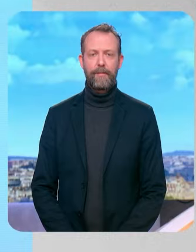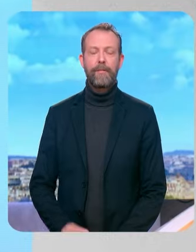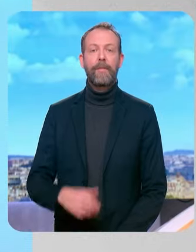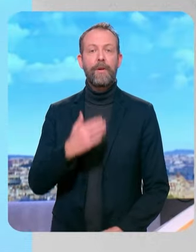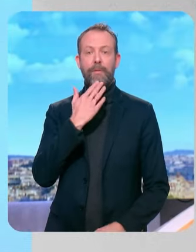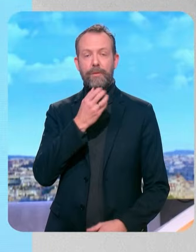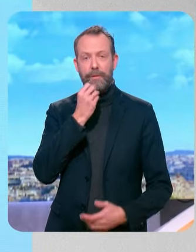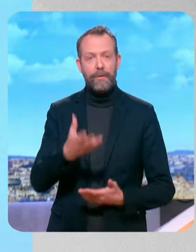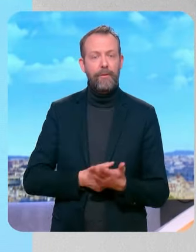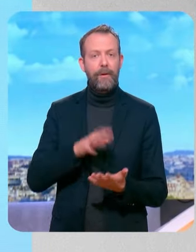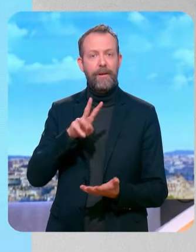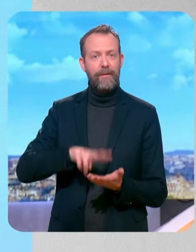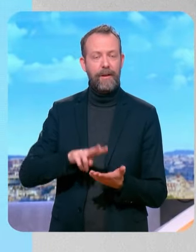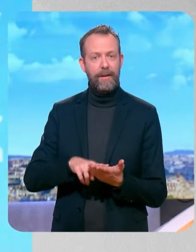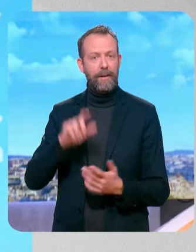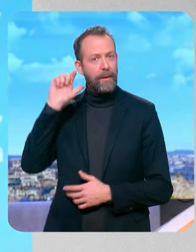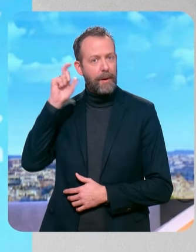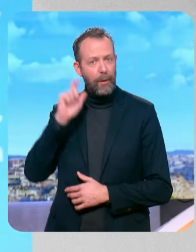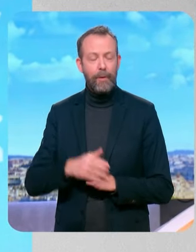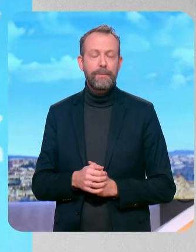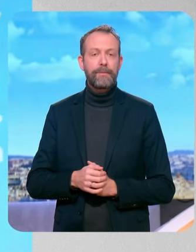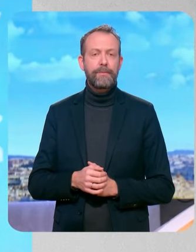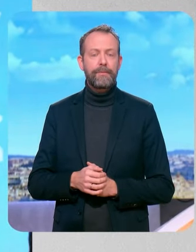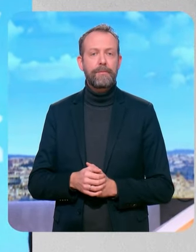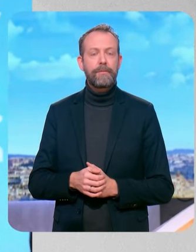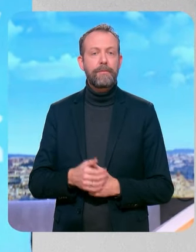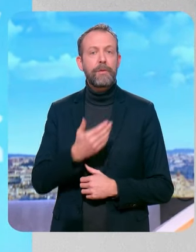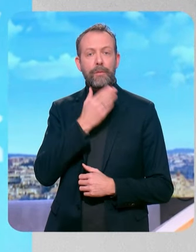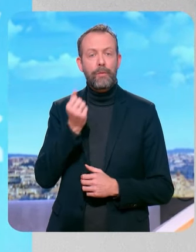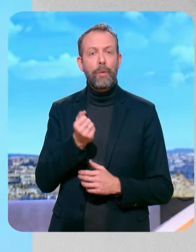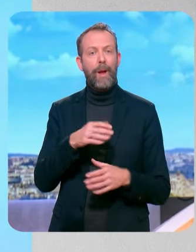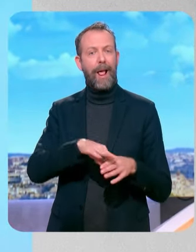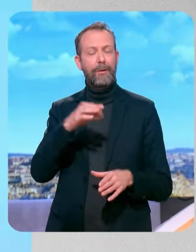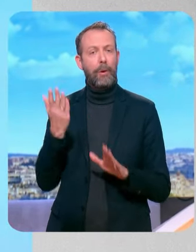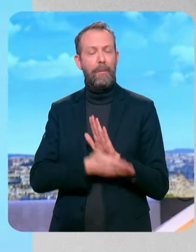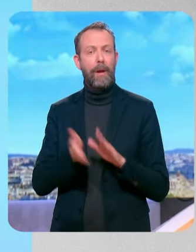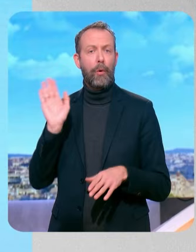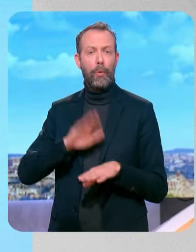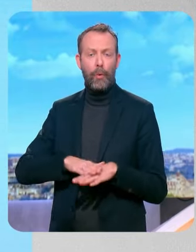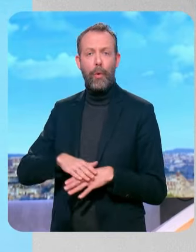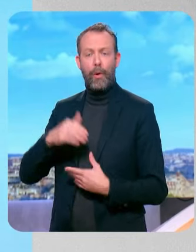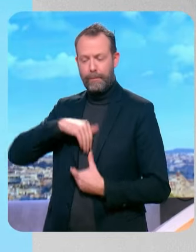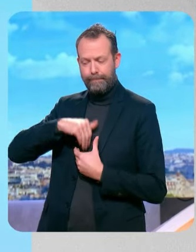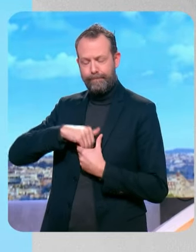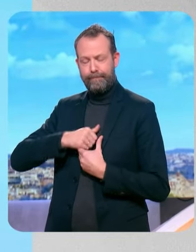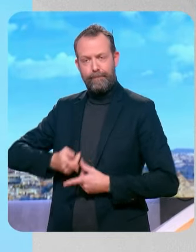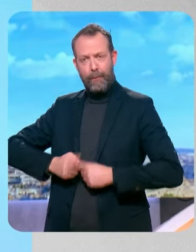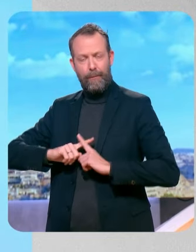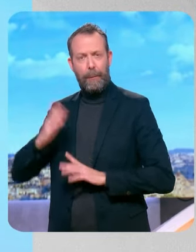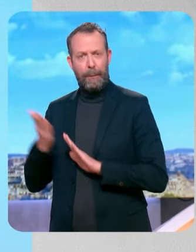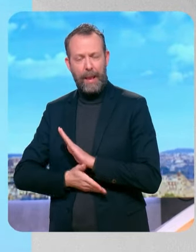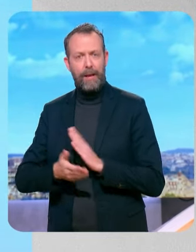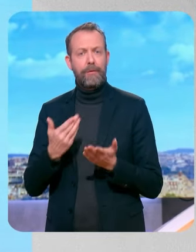Bonjour et bienvenue dans les 4V, François Bayrou. Bonjour. Il vaut mieux perdre une élection que perdre son âme, avait dit en son temps Michel Noir. Pendant toute votre vie